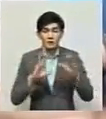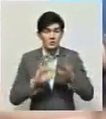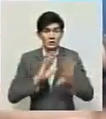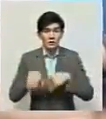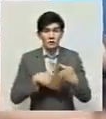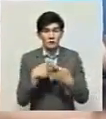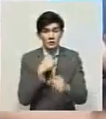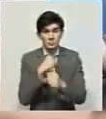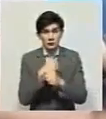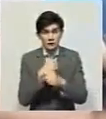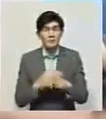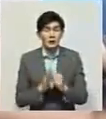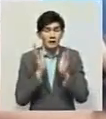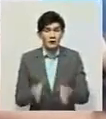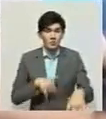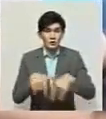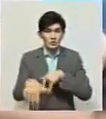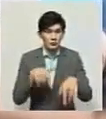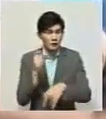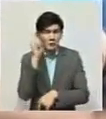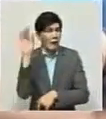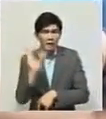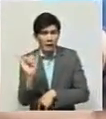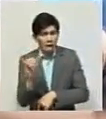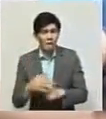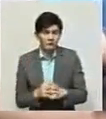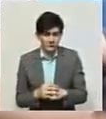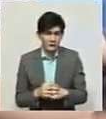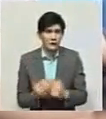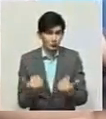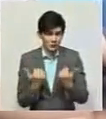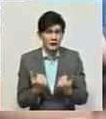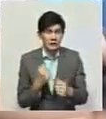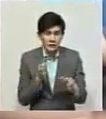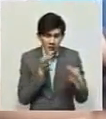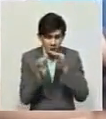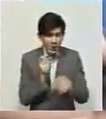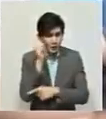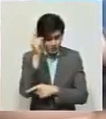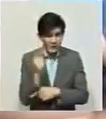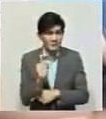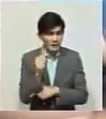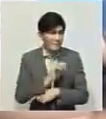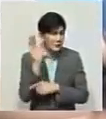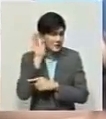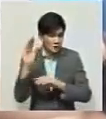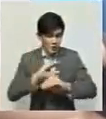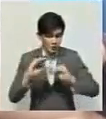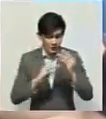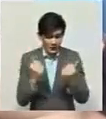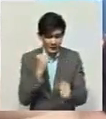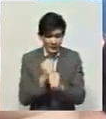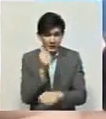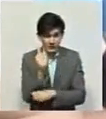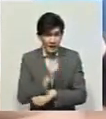องและในส่วนของพี่น้องประชาชนที่ยังไม่เข้าใจหลักเกณฑ์กติกาเนี่ยเราสร้างความเข้าใจได้ผมเชื่อว่าโครงการนี้จะสำเร็จ